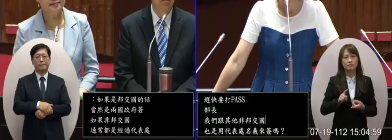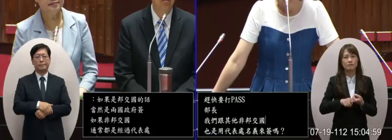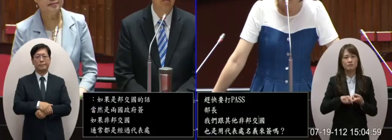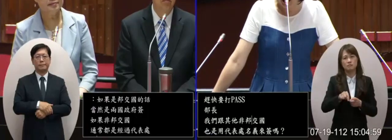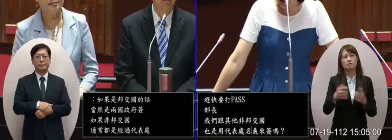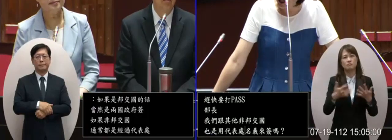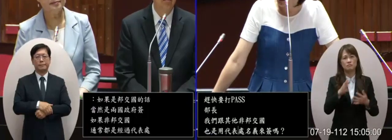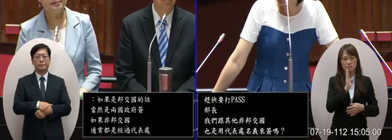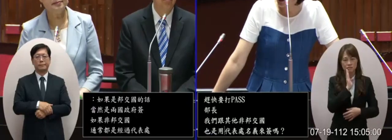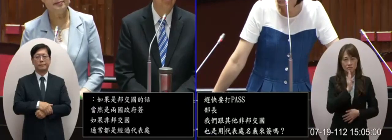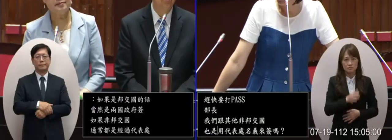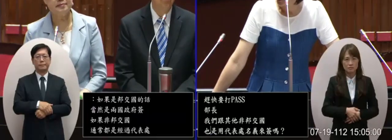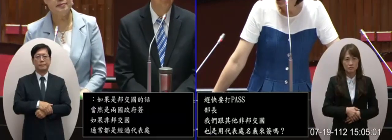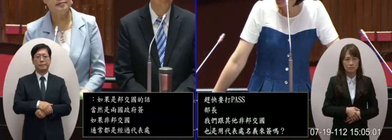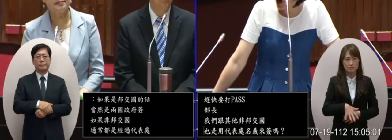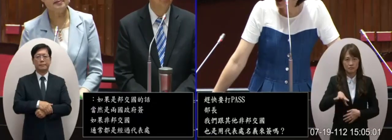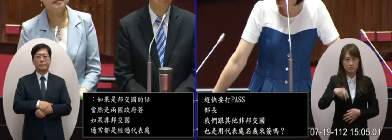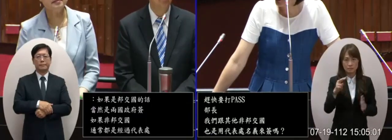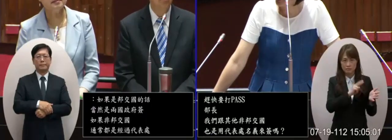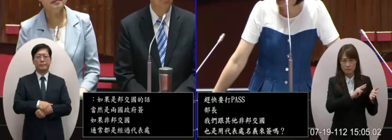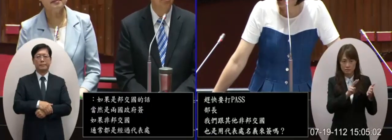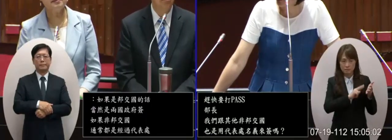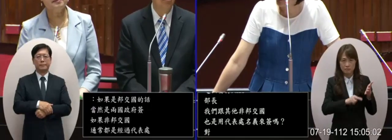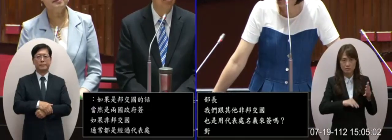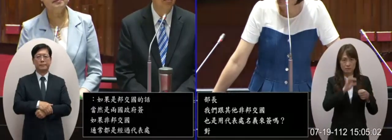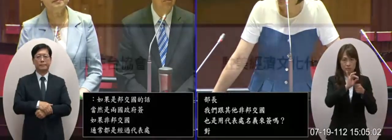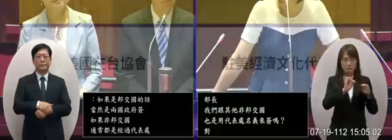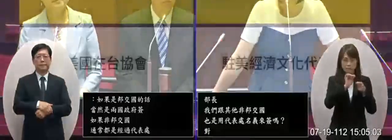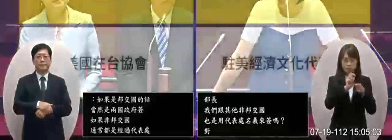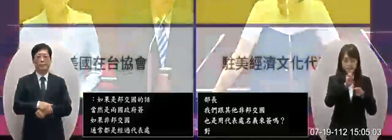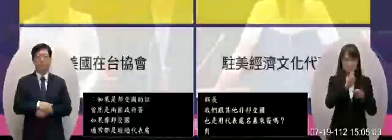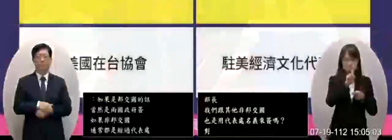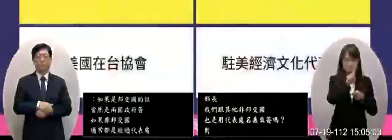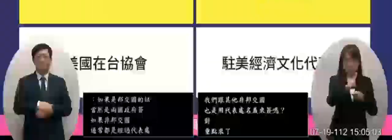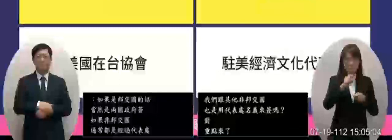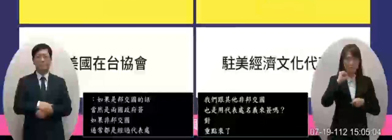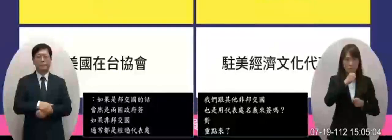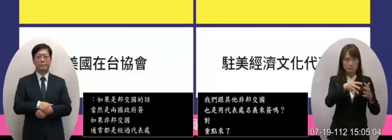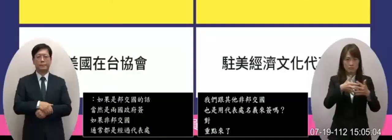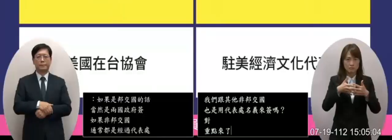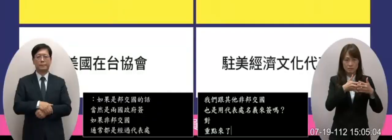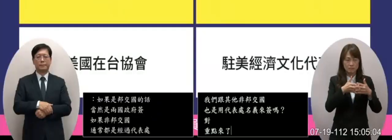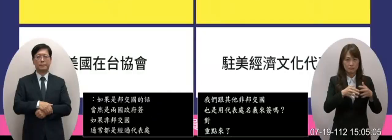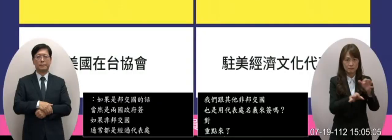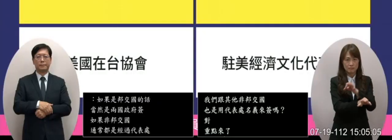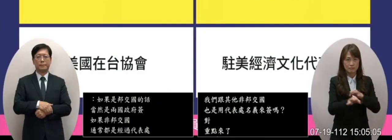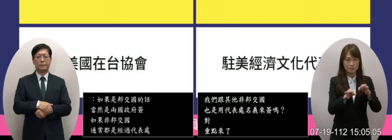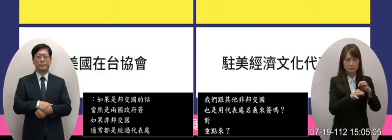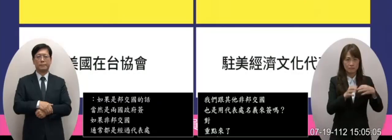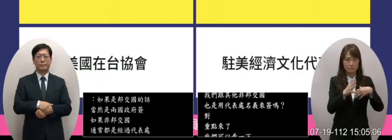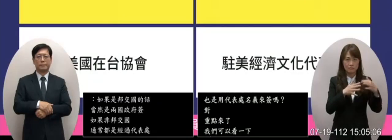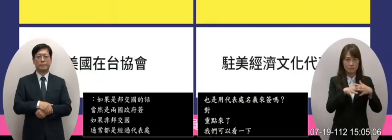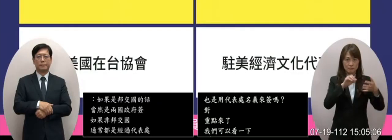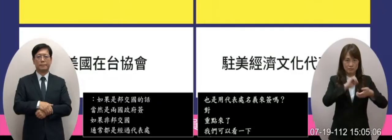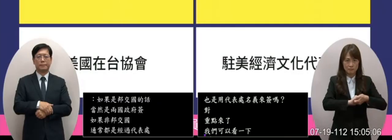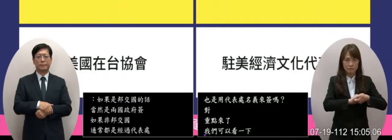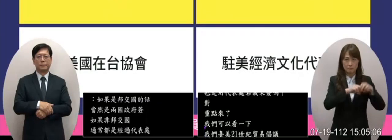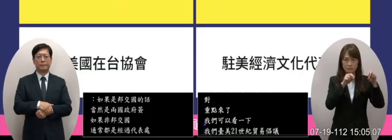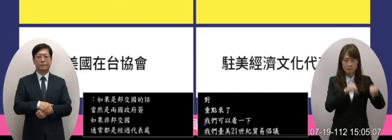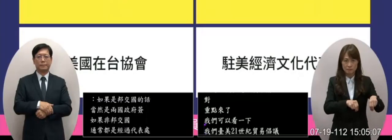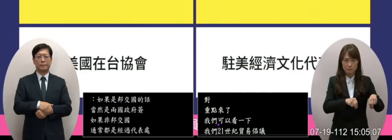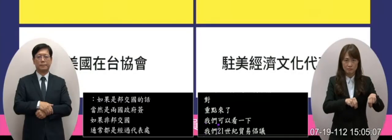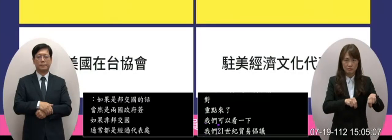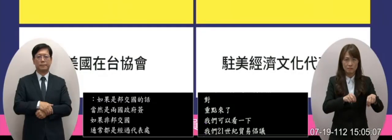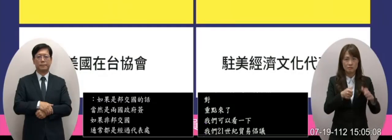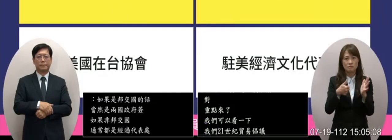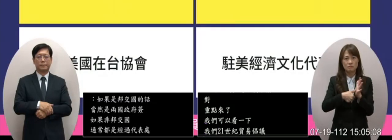哈，我们可以看一下，我们二十一世纪贸易倡议啊，就台美之间，我们用两个哈，都是代